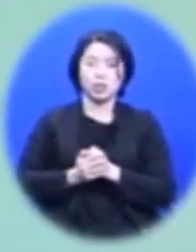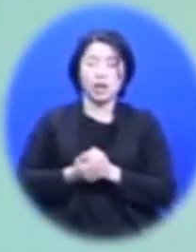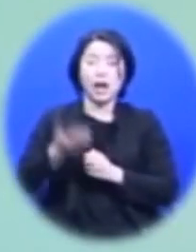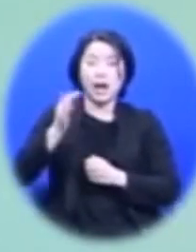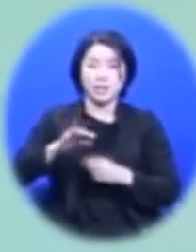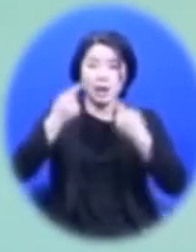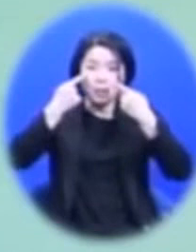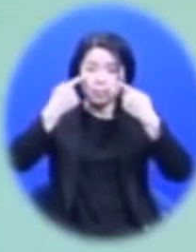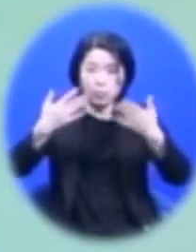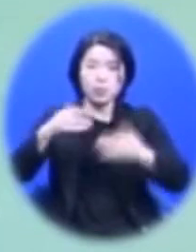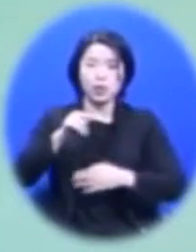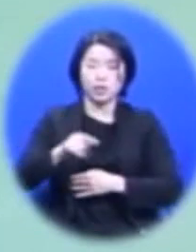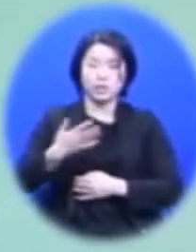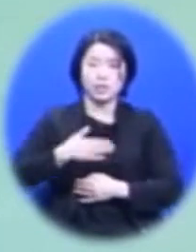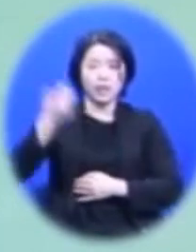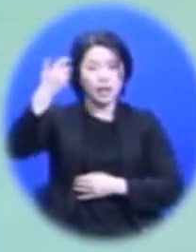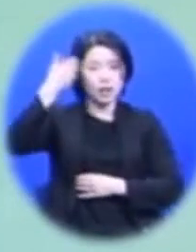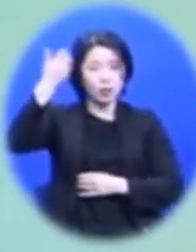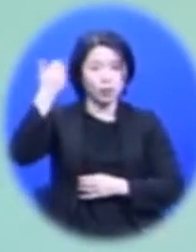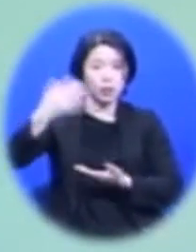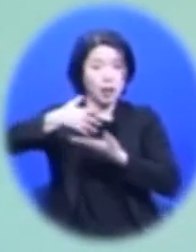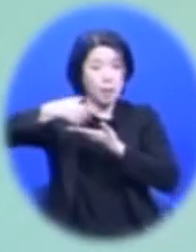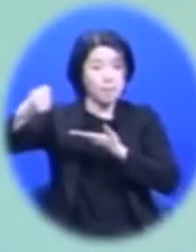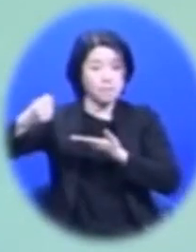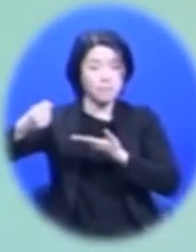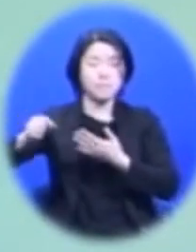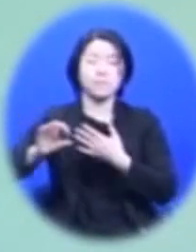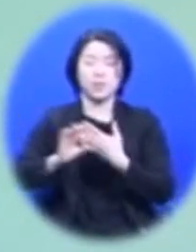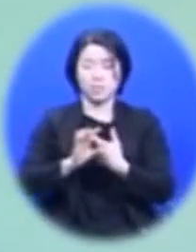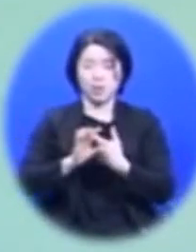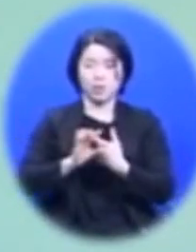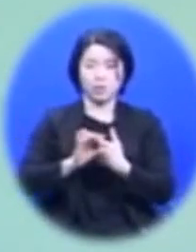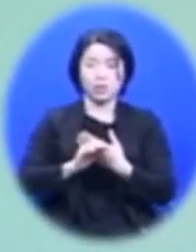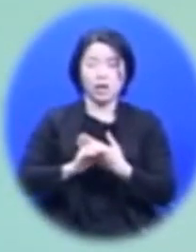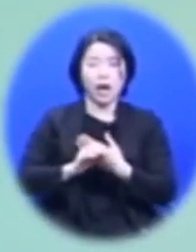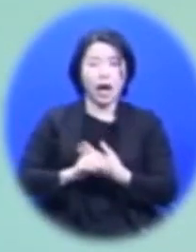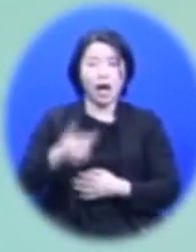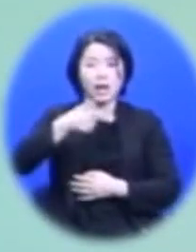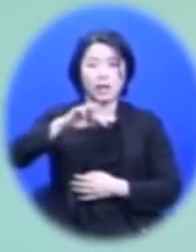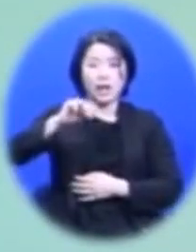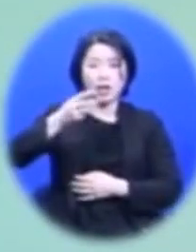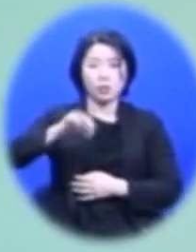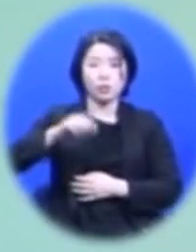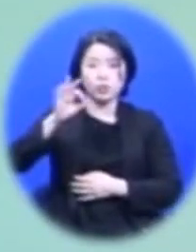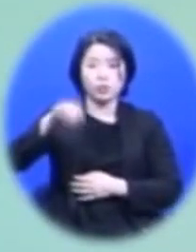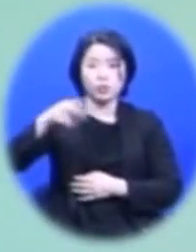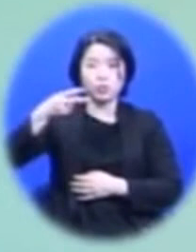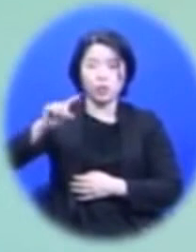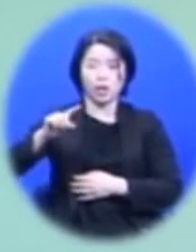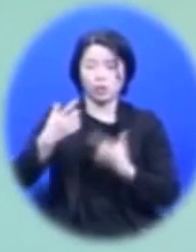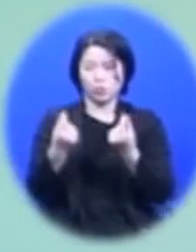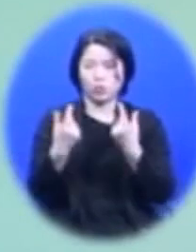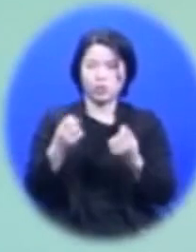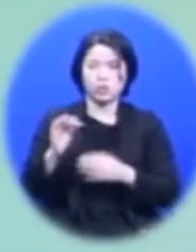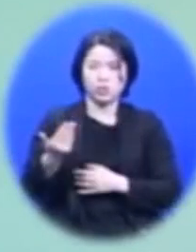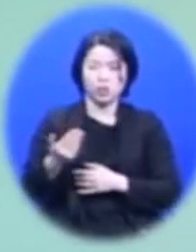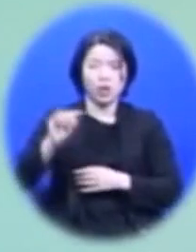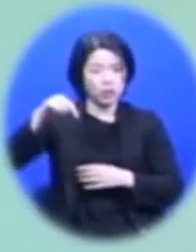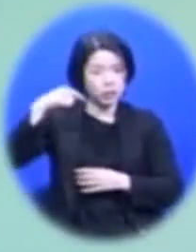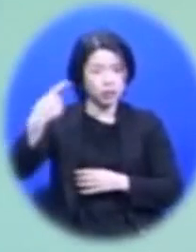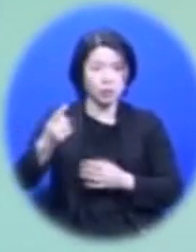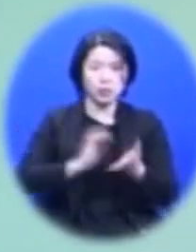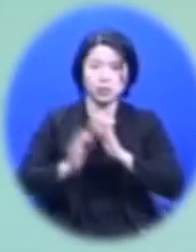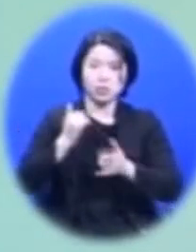그러나 분명한 것은 내 영혼을 뺏겨버리고 나면 가룟 유다처럼 되고 만다는 겁니다. 그 다음에는 예수님께서도